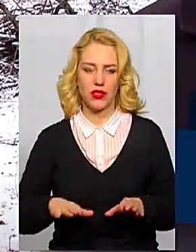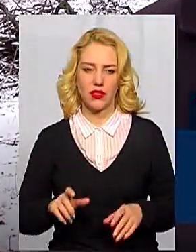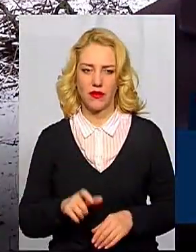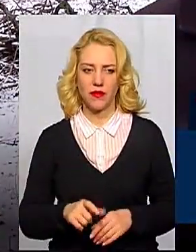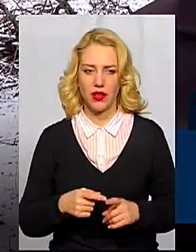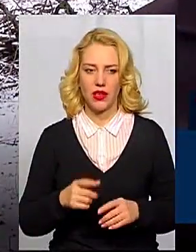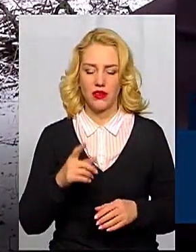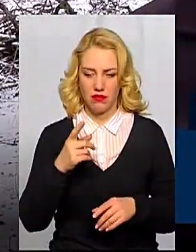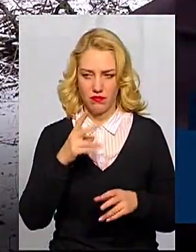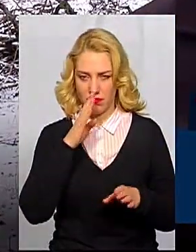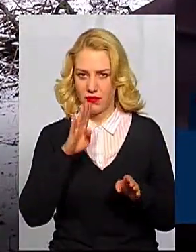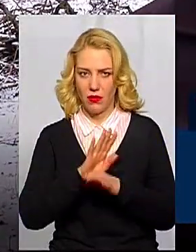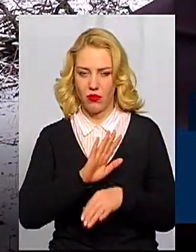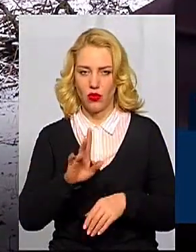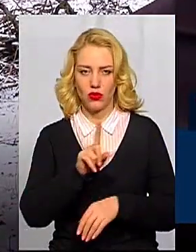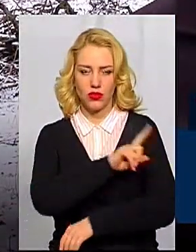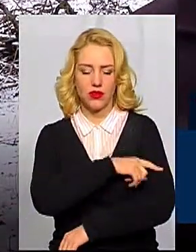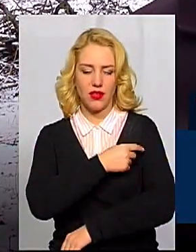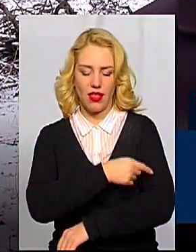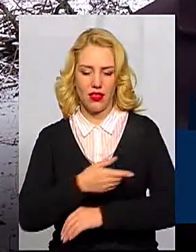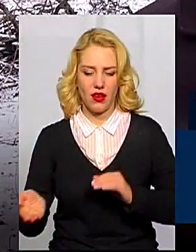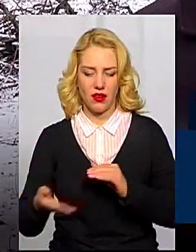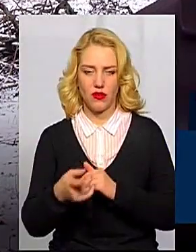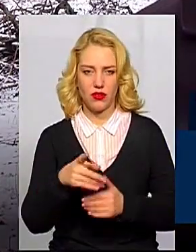санітарна вирубка? Це суцільна вирубка знищення